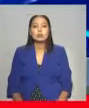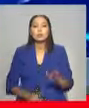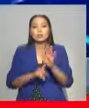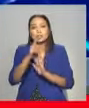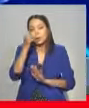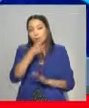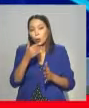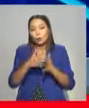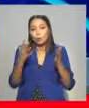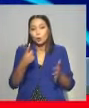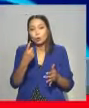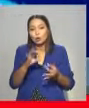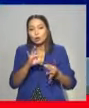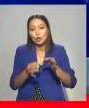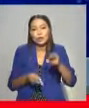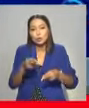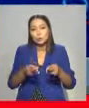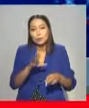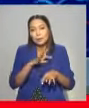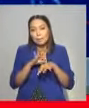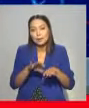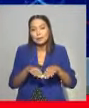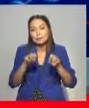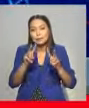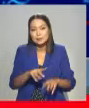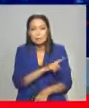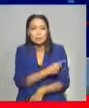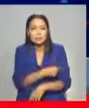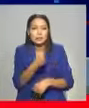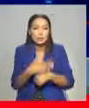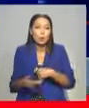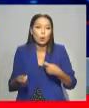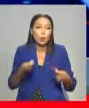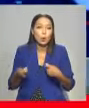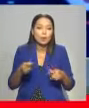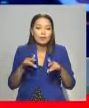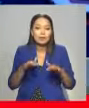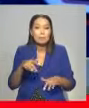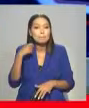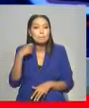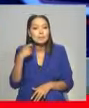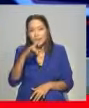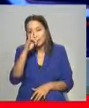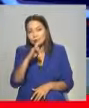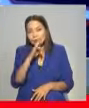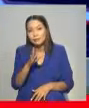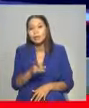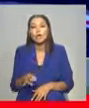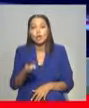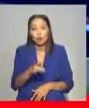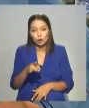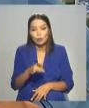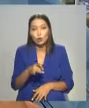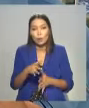С начала года более 100 сложных хирургических операций провели специалисты медицинского центра управления делами президента Казахстана в